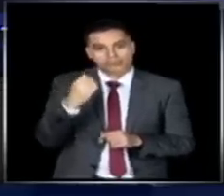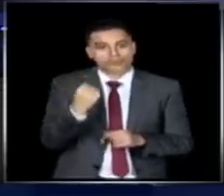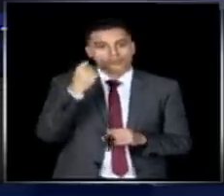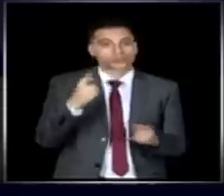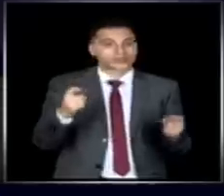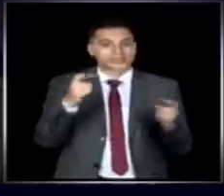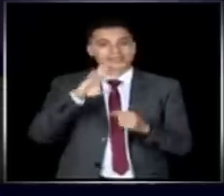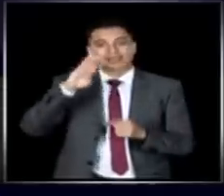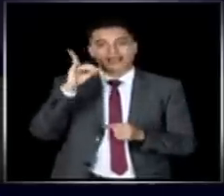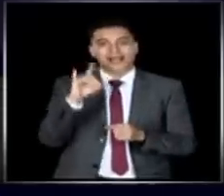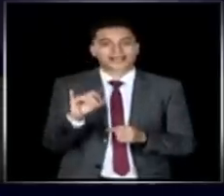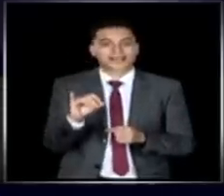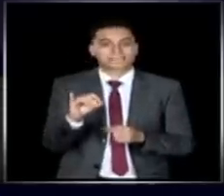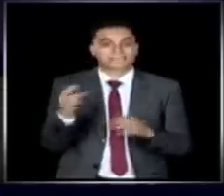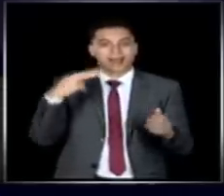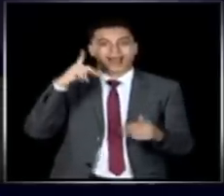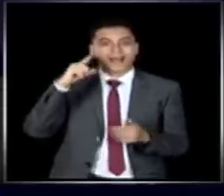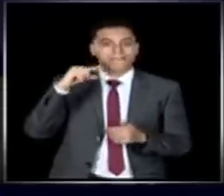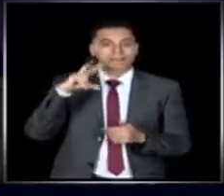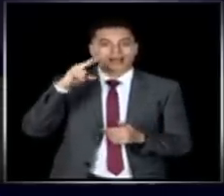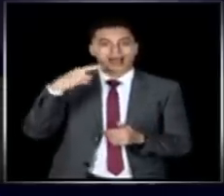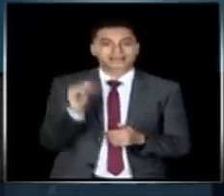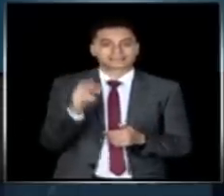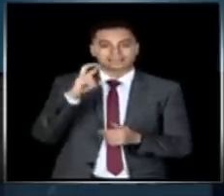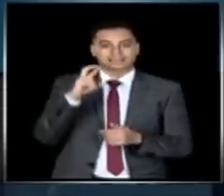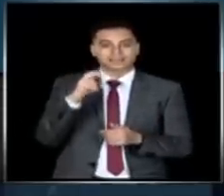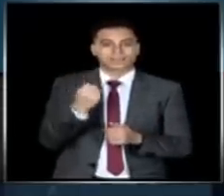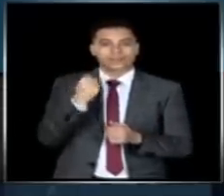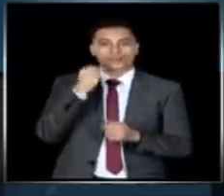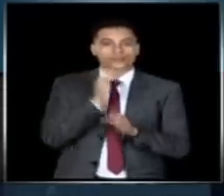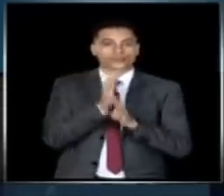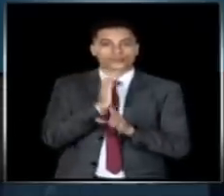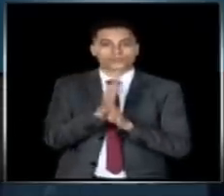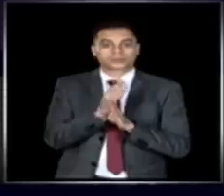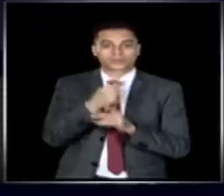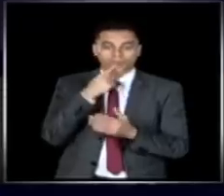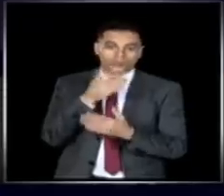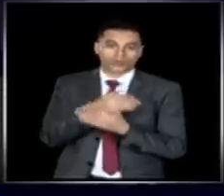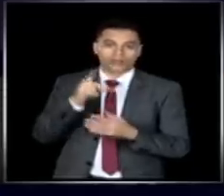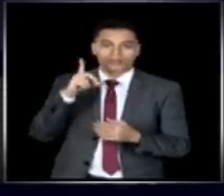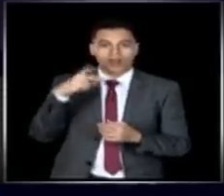بطولة كريم عبد العزيز وحنان ترك؟ مين بقى ترى؟ طلعت زكريا.